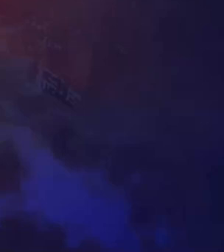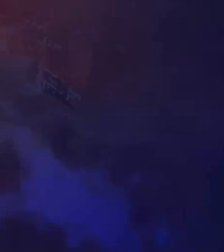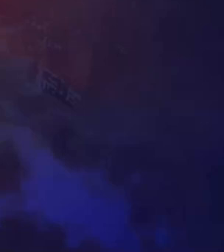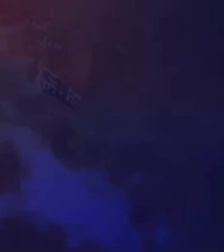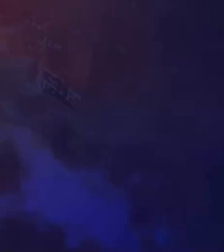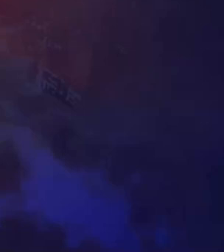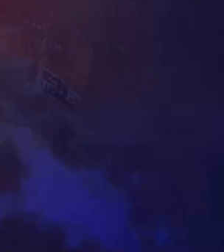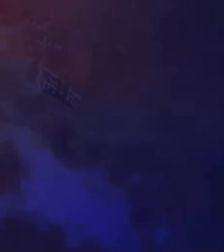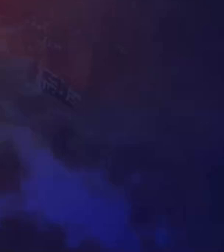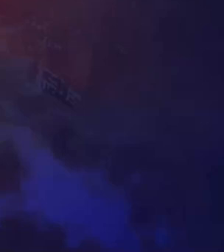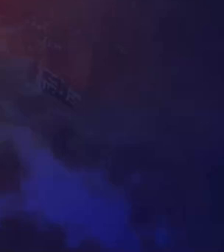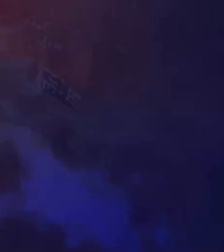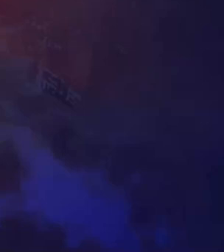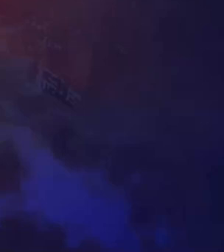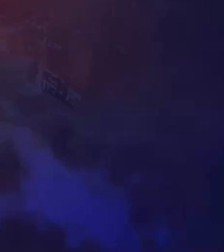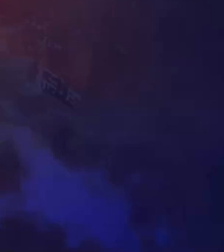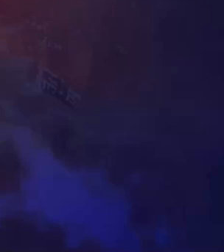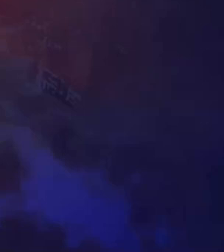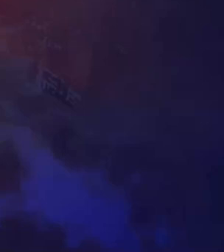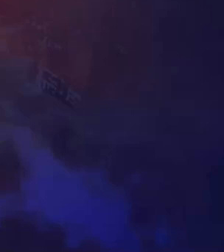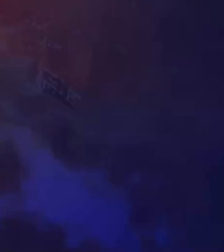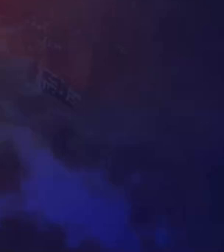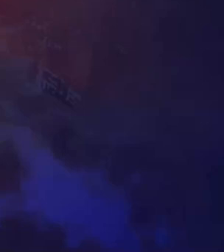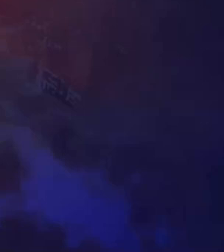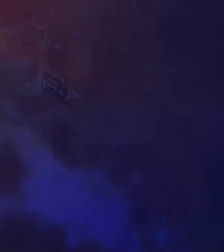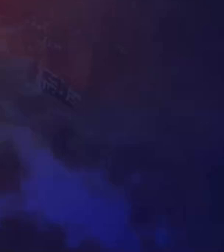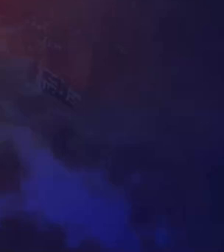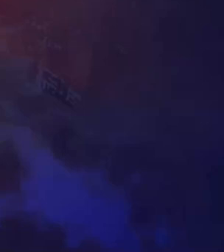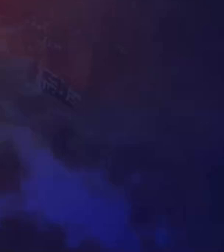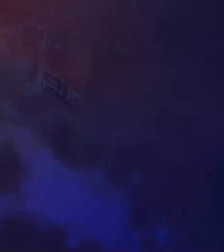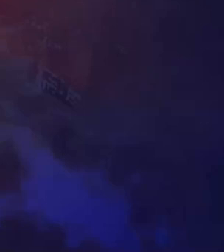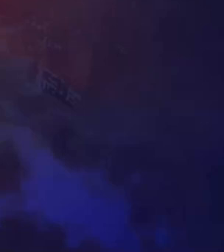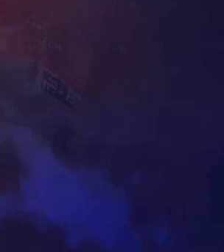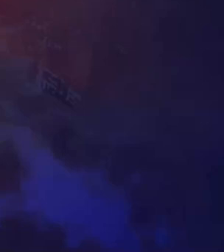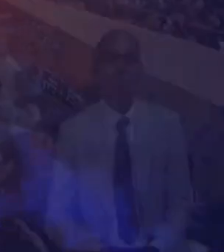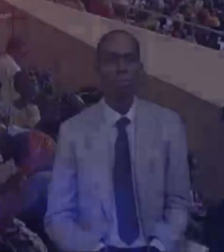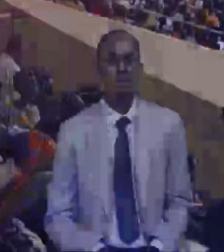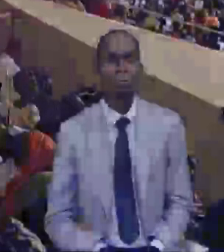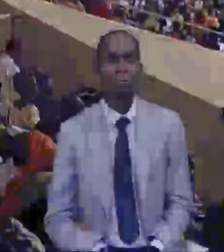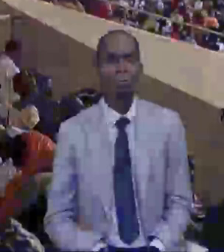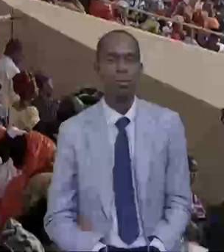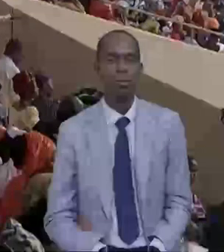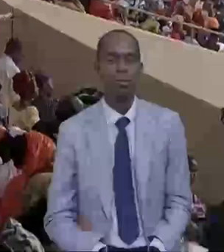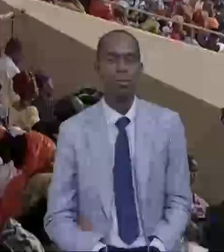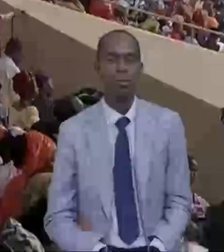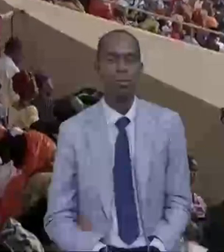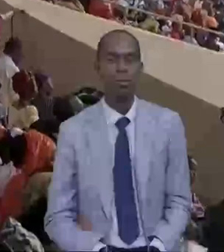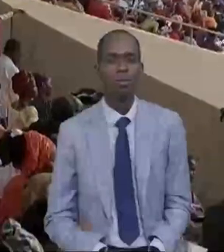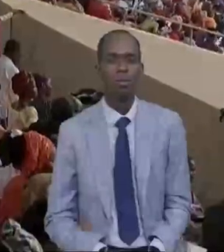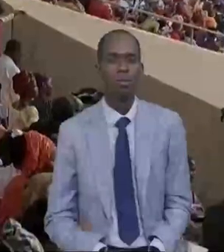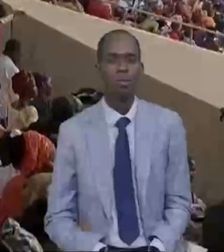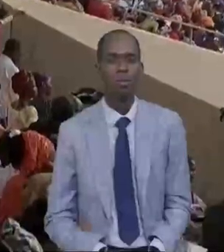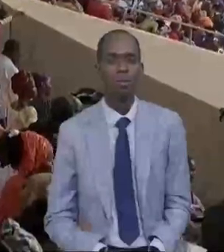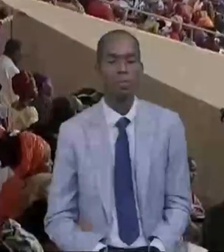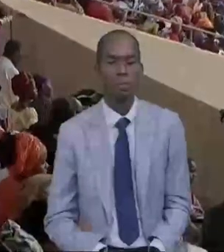mais quand on revient à la maison, chérie Marie, hier, tu m'as dit ceci et cela. Et tel